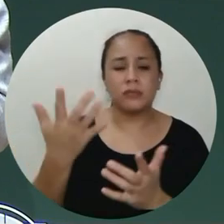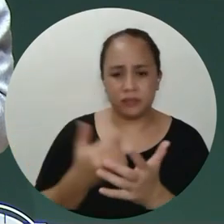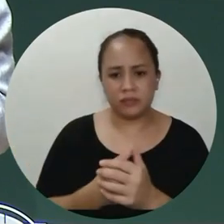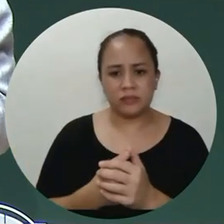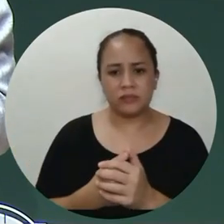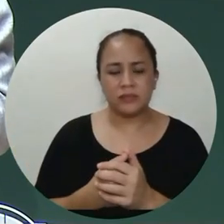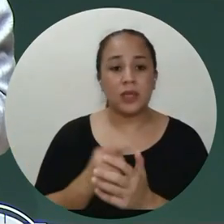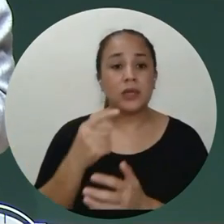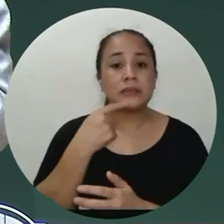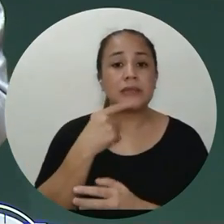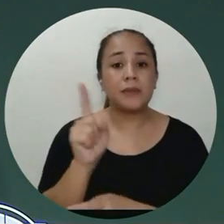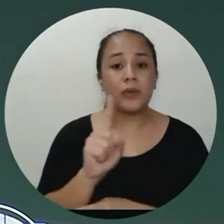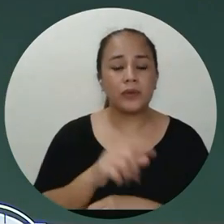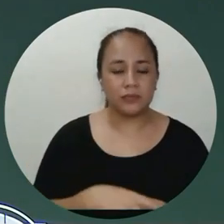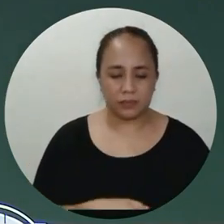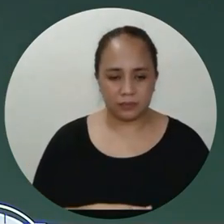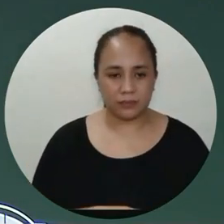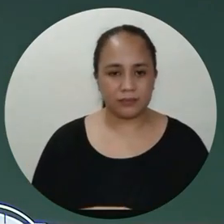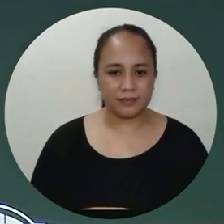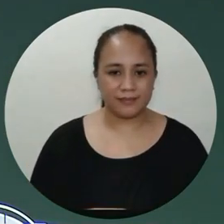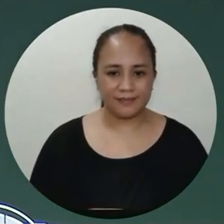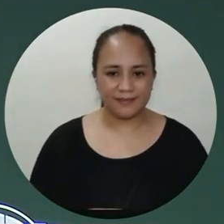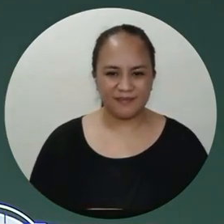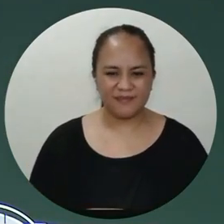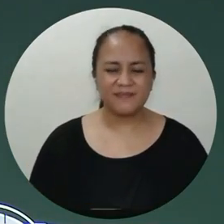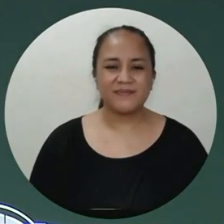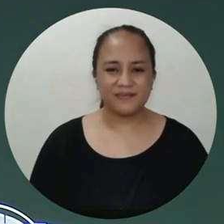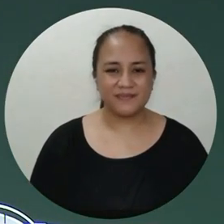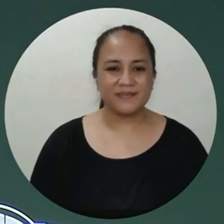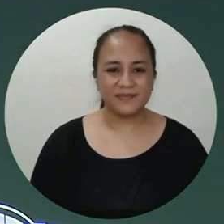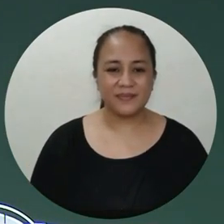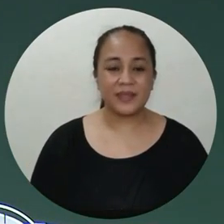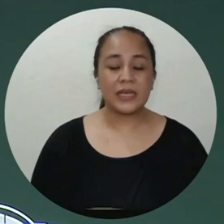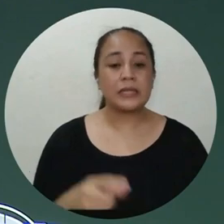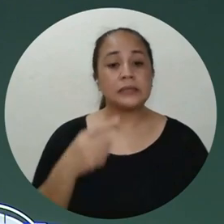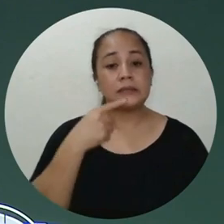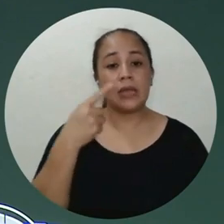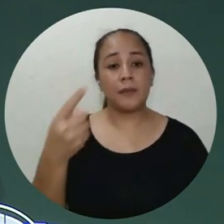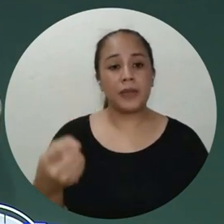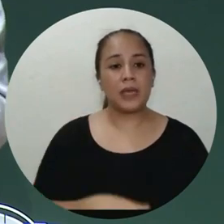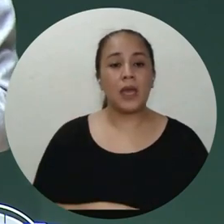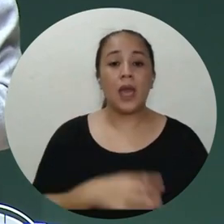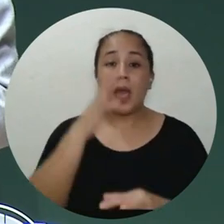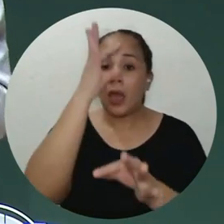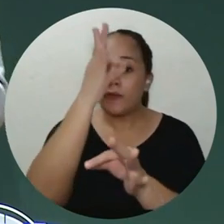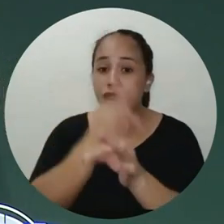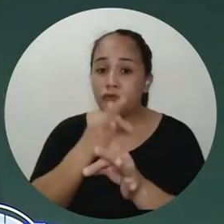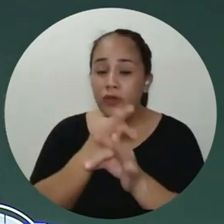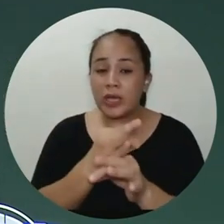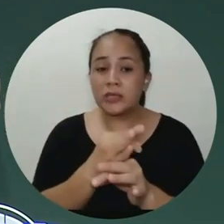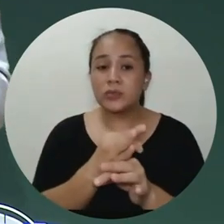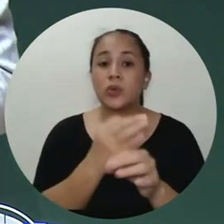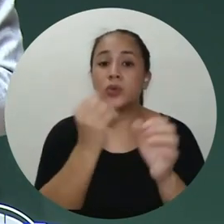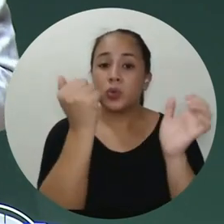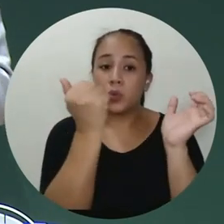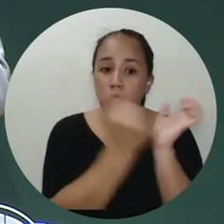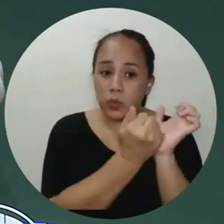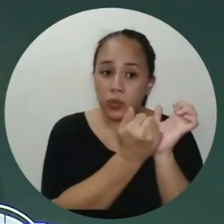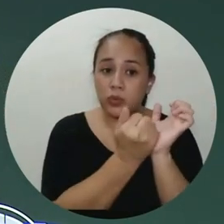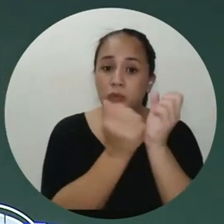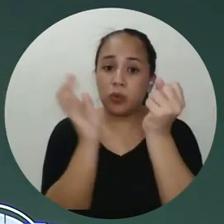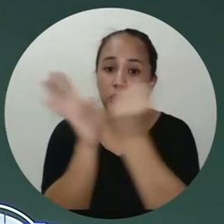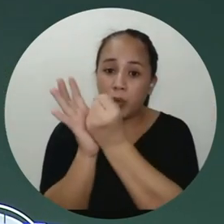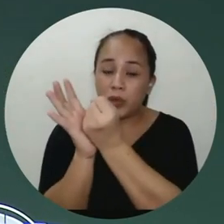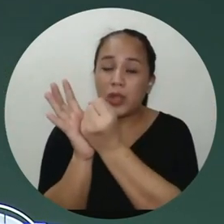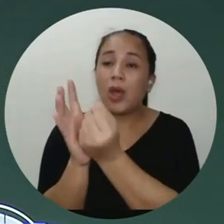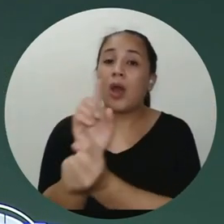왜라고 하는 질문을 십자가에 못 박는 것이다 그랬어요. So he said that faith is to crucify the question of why on the cross. 왜라는